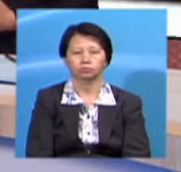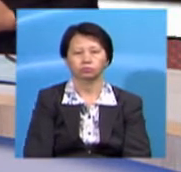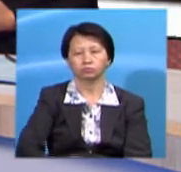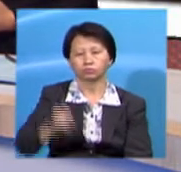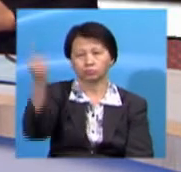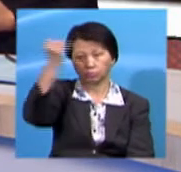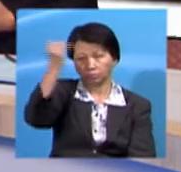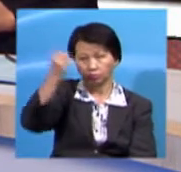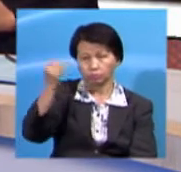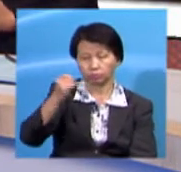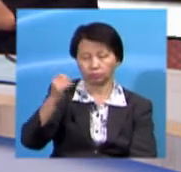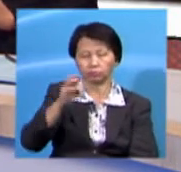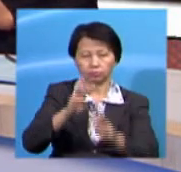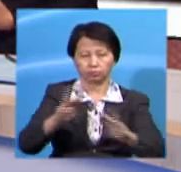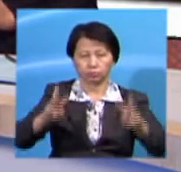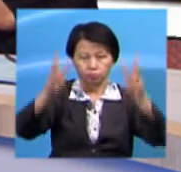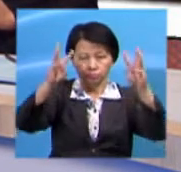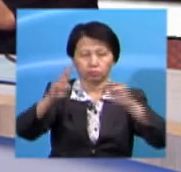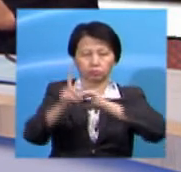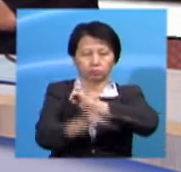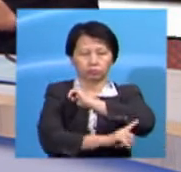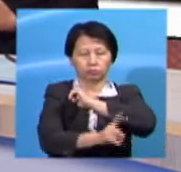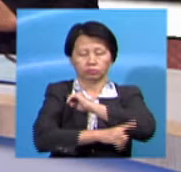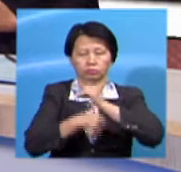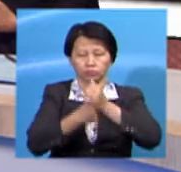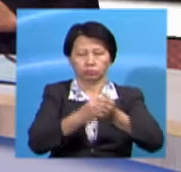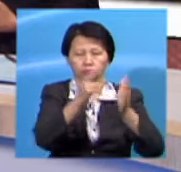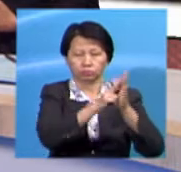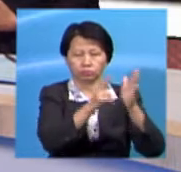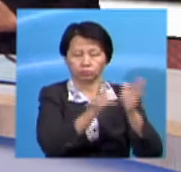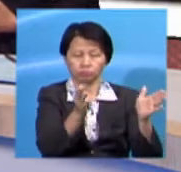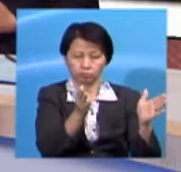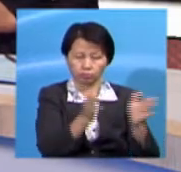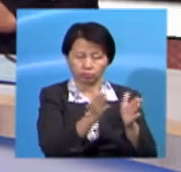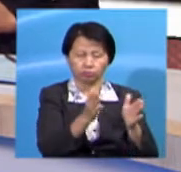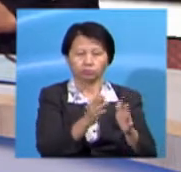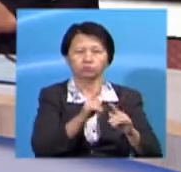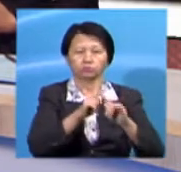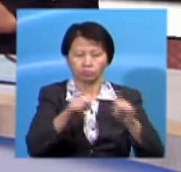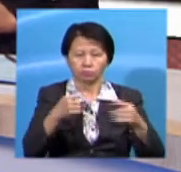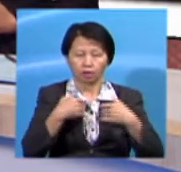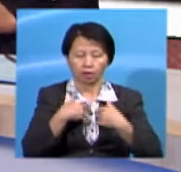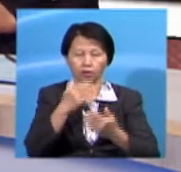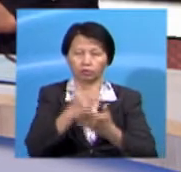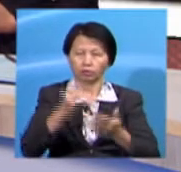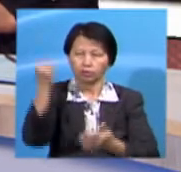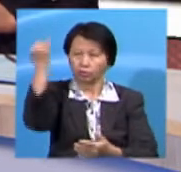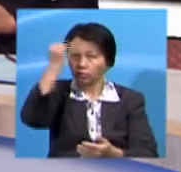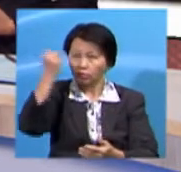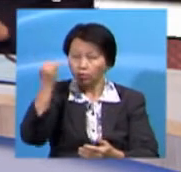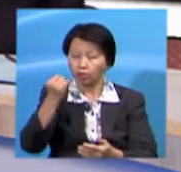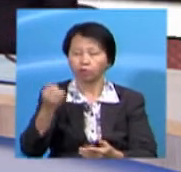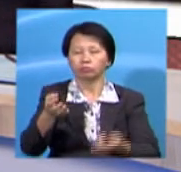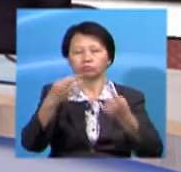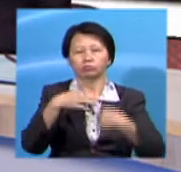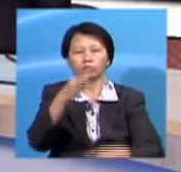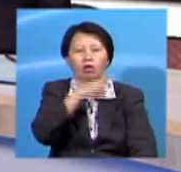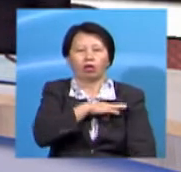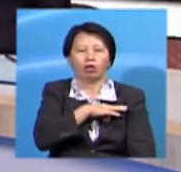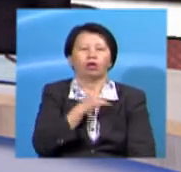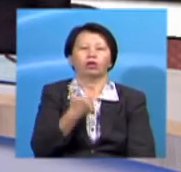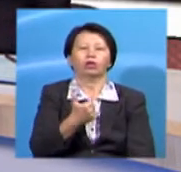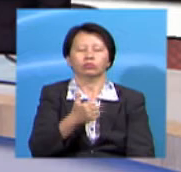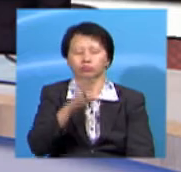Menconteng dinding atau bangunan boleh dikenakan kompaun mengikut undang-undang kecil vandalisme. Tetapi ada juga contengan yang boleh mendatangkan pulangan